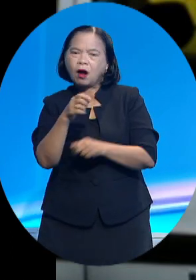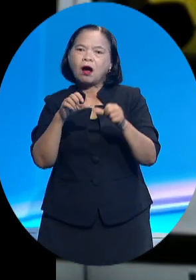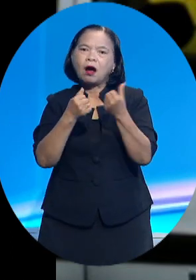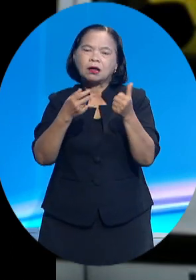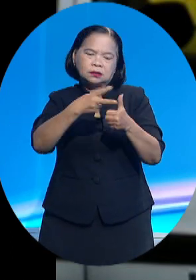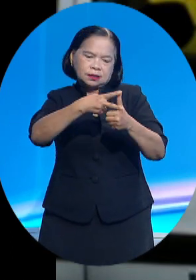Hy Lạp